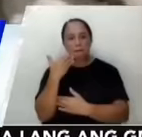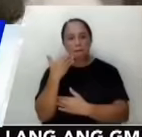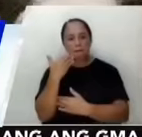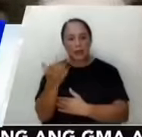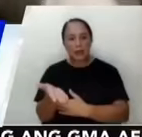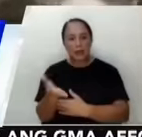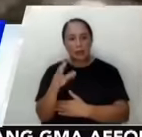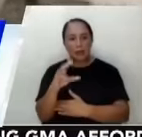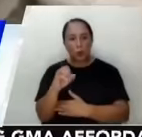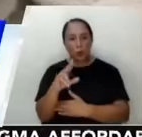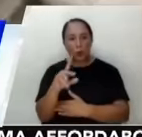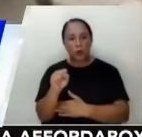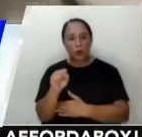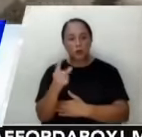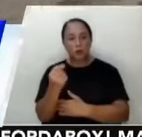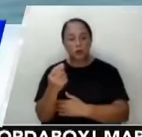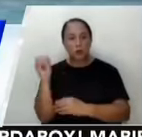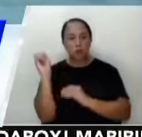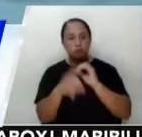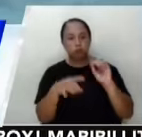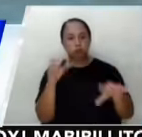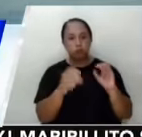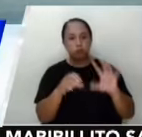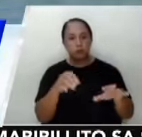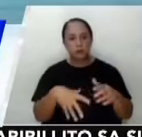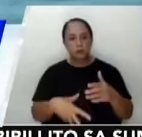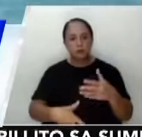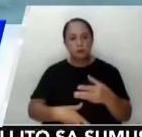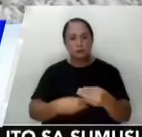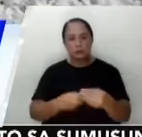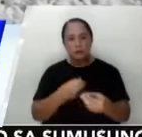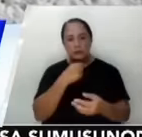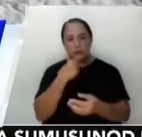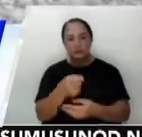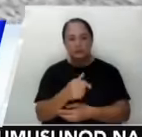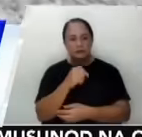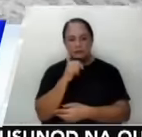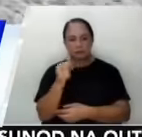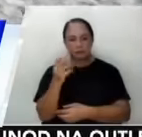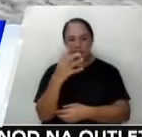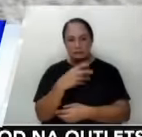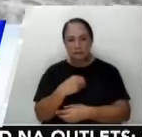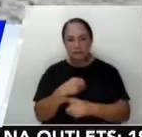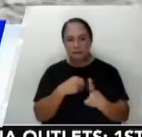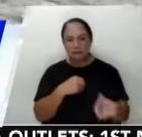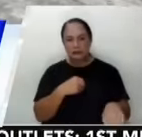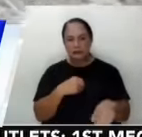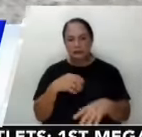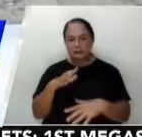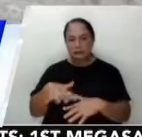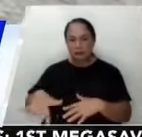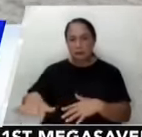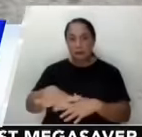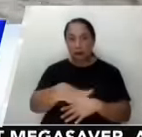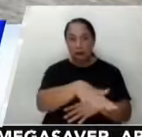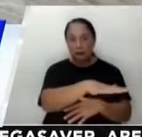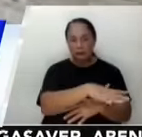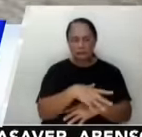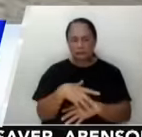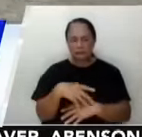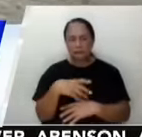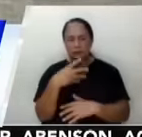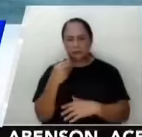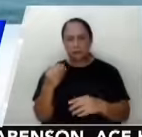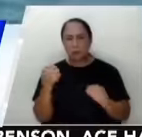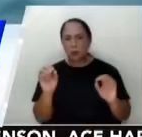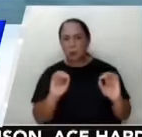itinambak doon para sa expansion. Hindi na rin maganda ang lagay ng mga bahura sa area at wala nang malalaking